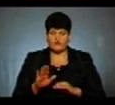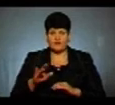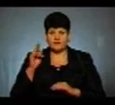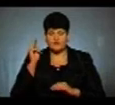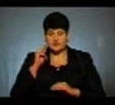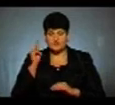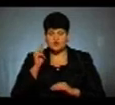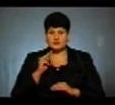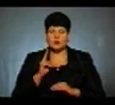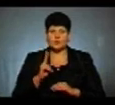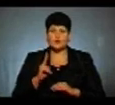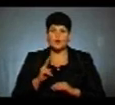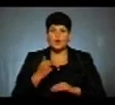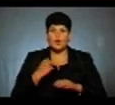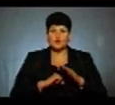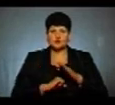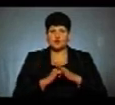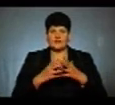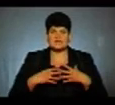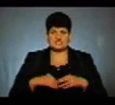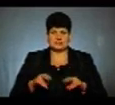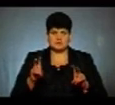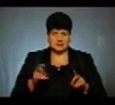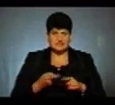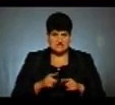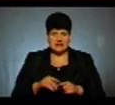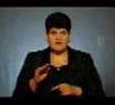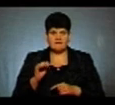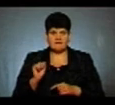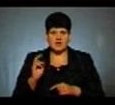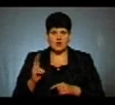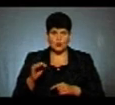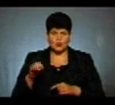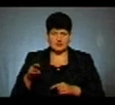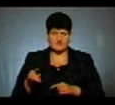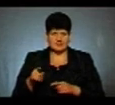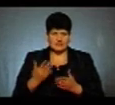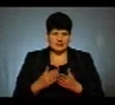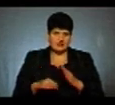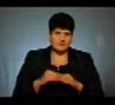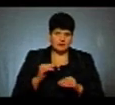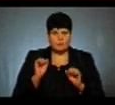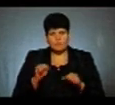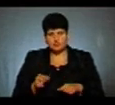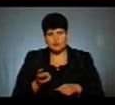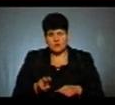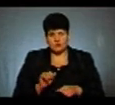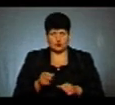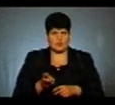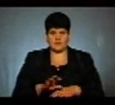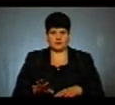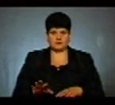вивчення курсу «Основи сім'ї». Тобто це є факультативний предмет, він є на вибір. Тобто його діти можуть вчити, можуть не